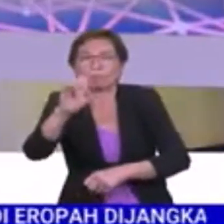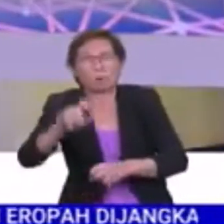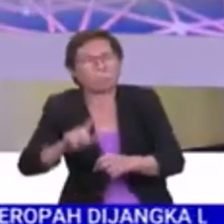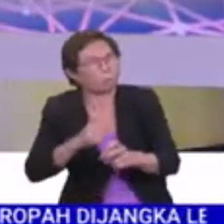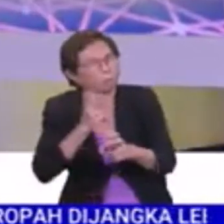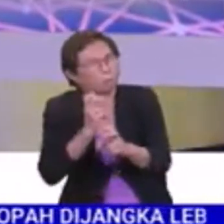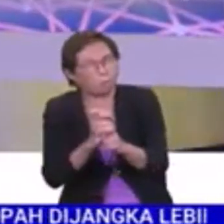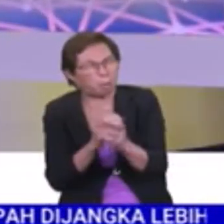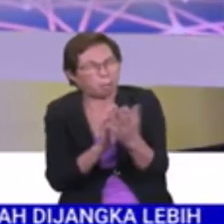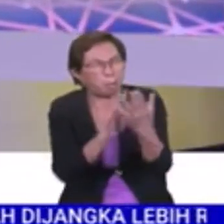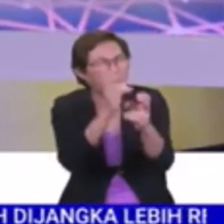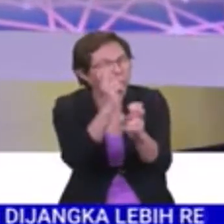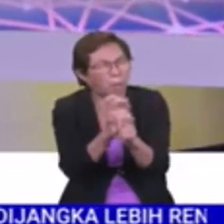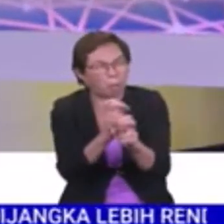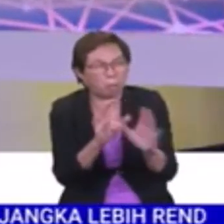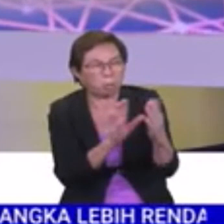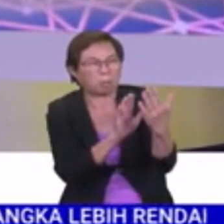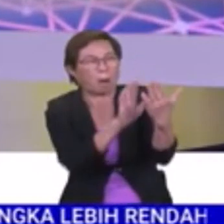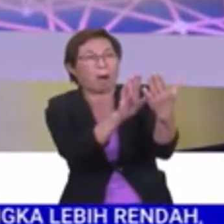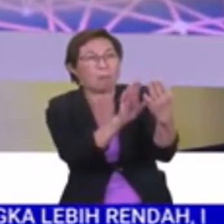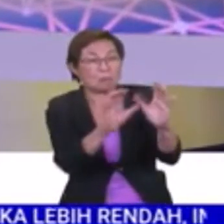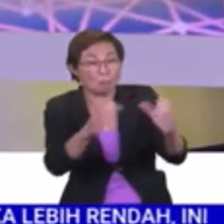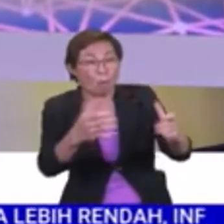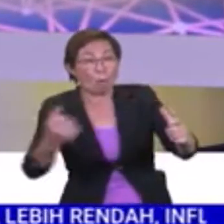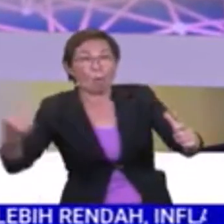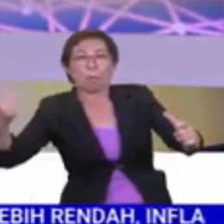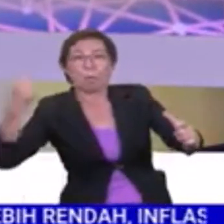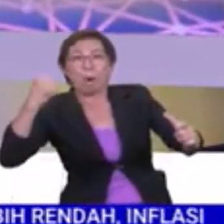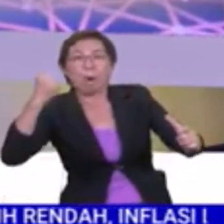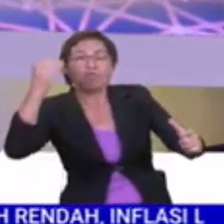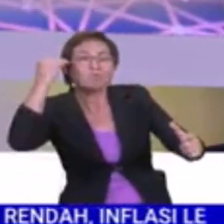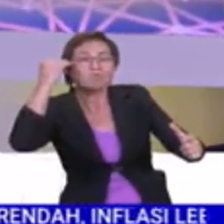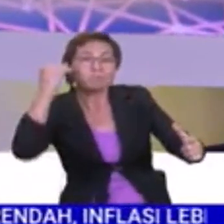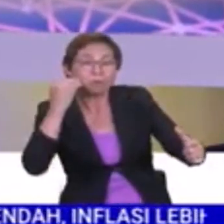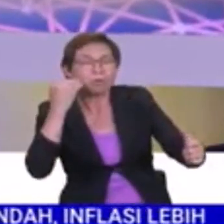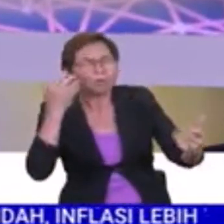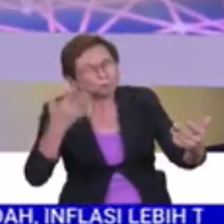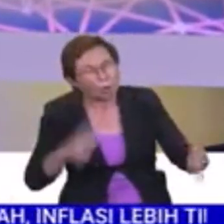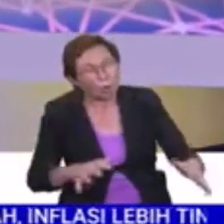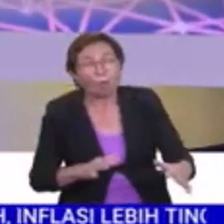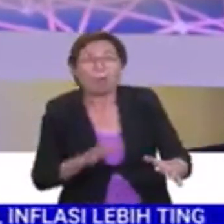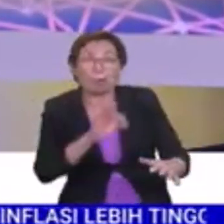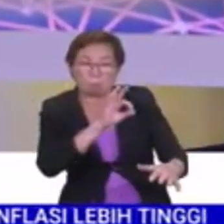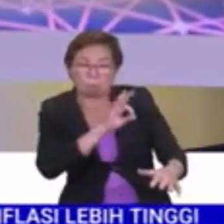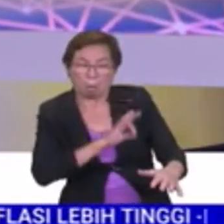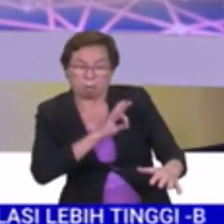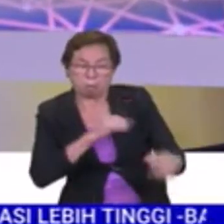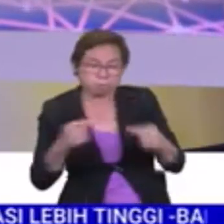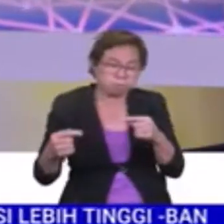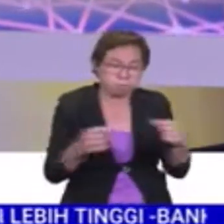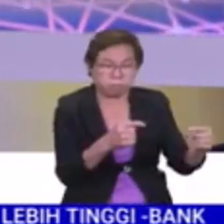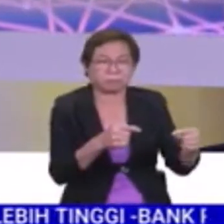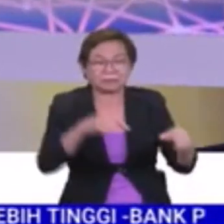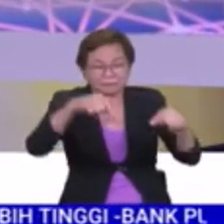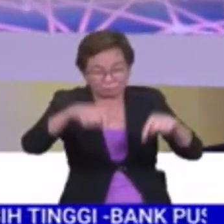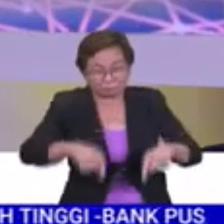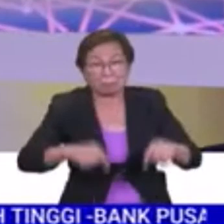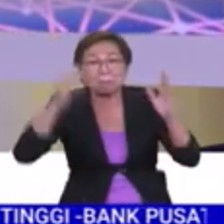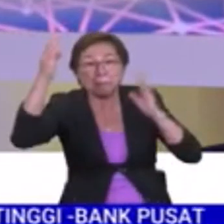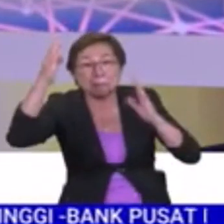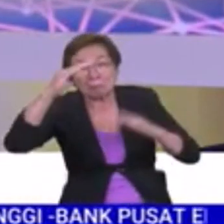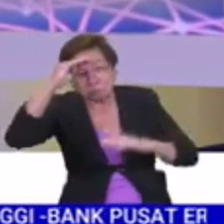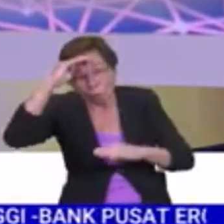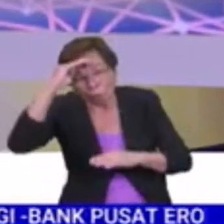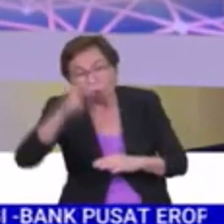tugas sukar menghadapi kelab gergasi Korea Selatan, Ulsan Hyundai, walaupun berkelebihan beraksi di laman sendiri. Menurutnya,